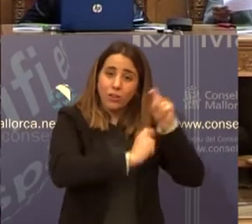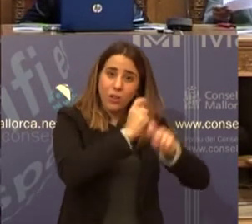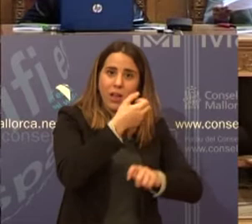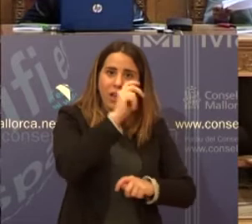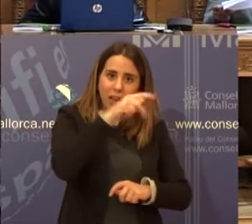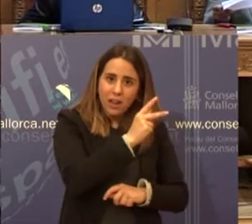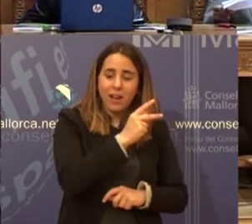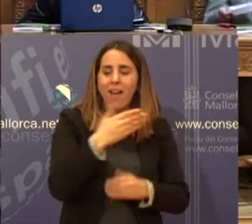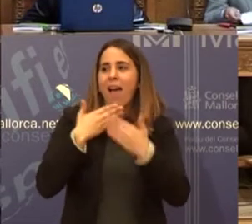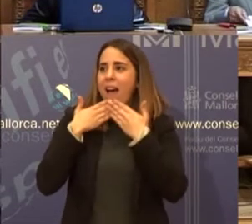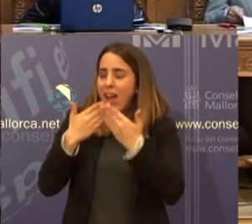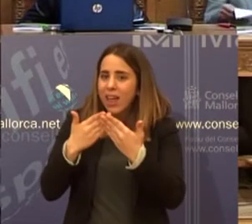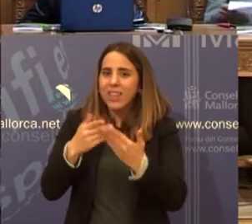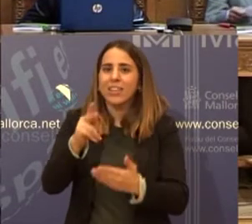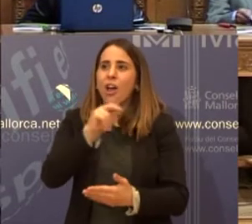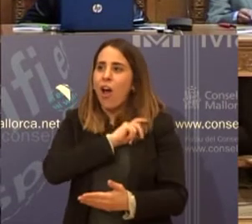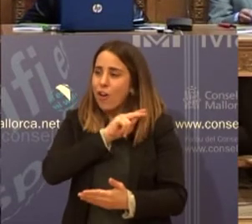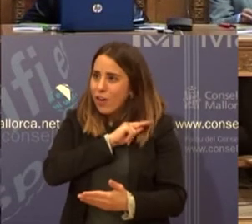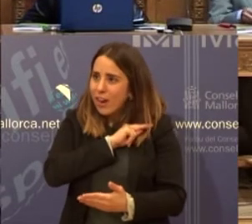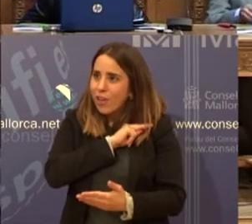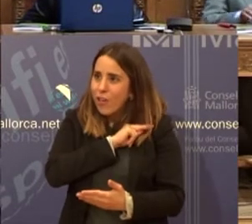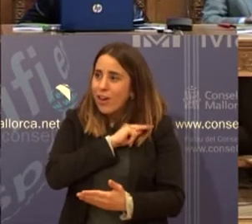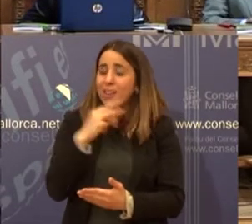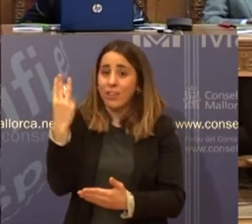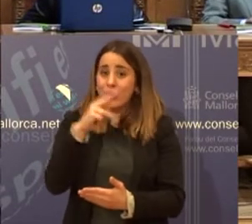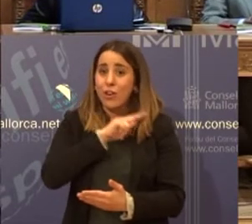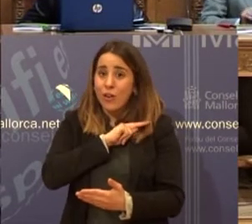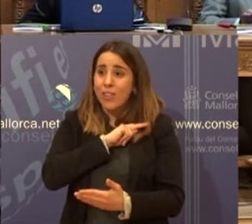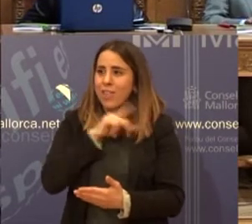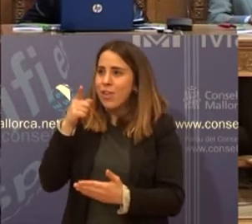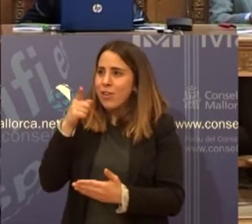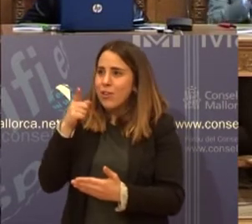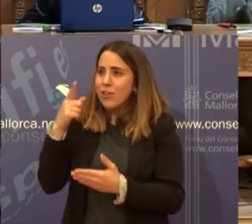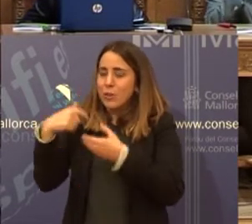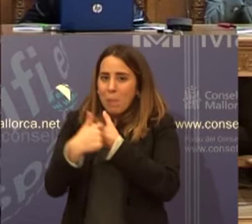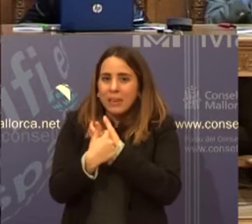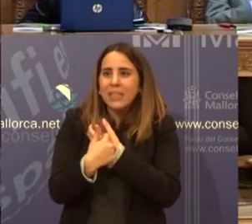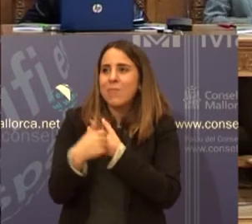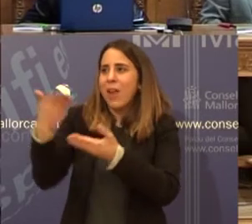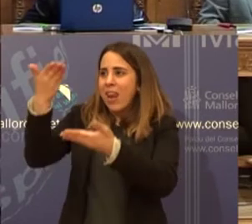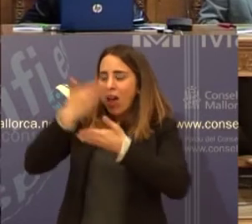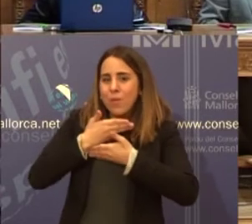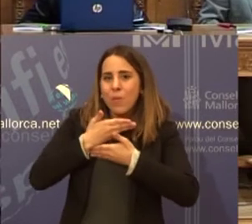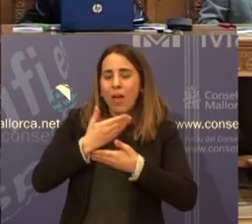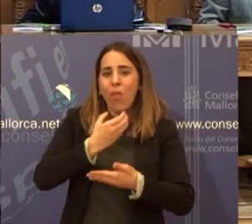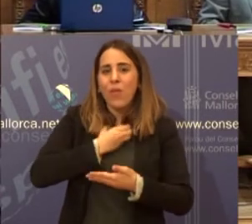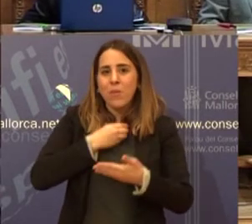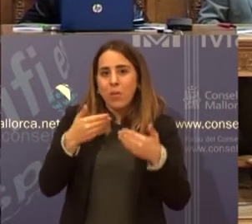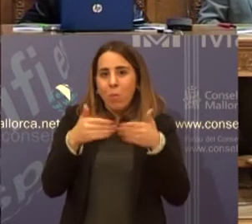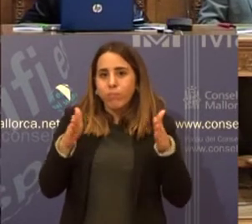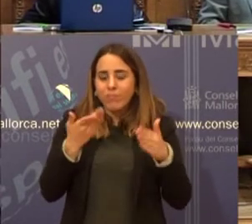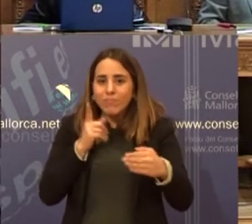als regidors que s'han implicat molt, Alice Weber i Antoni Rodríguez i Enviar Frontera, que ens han obert les portes de